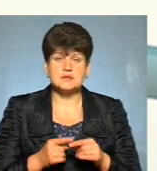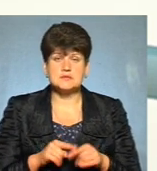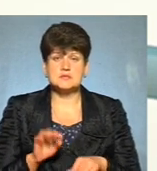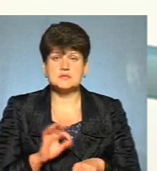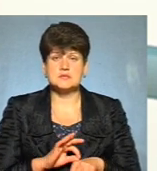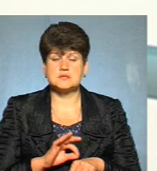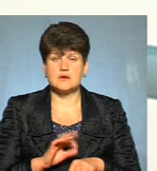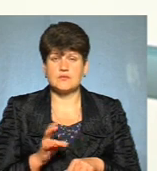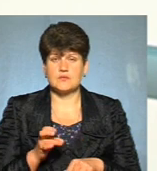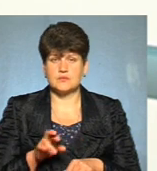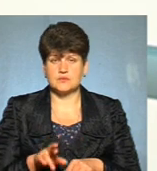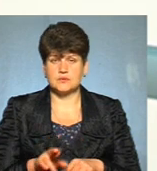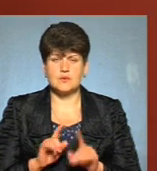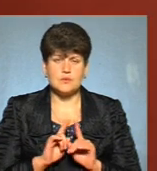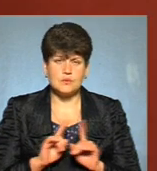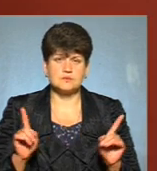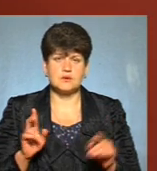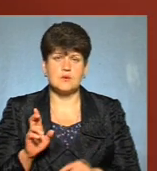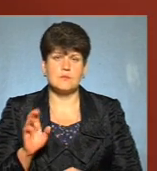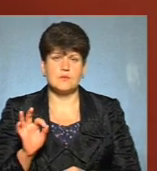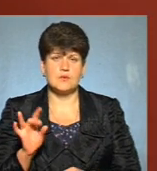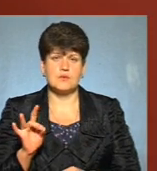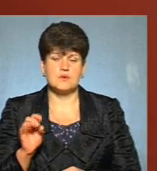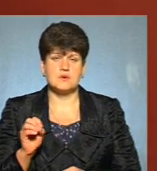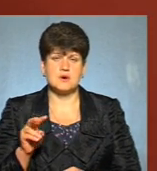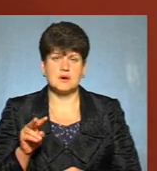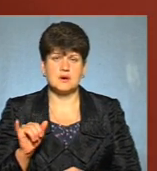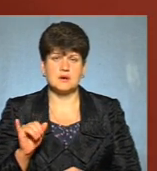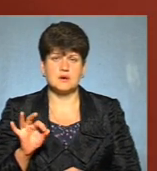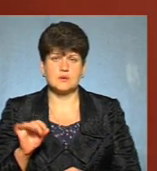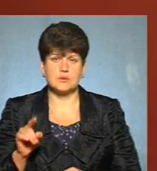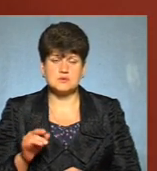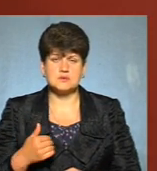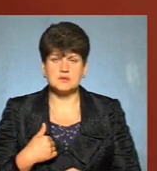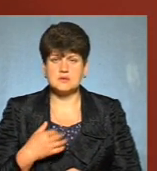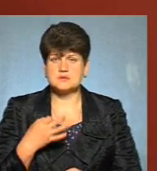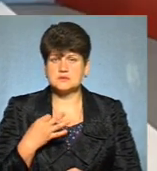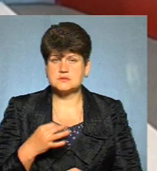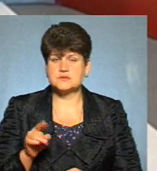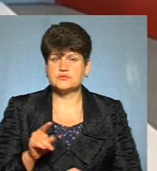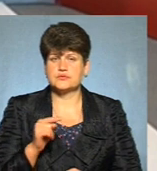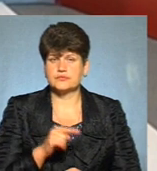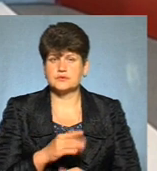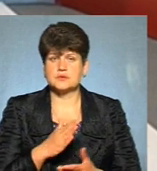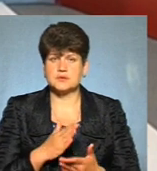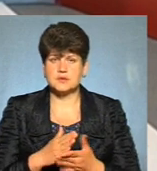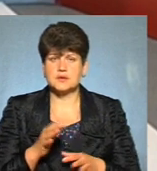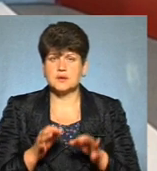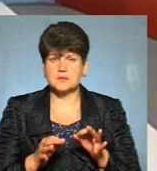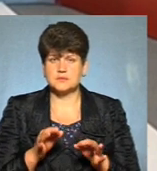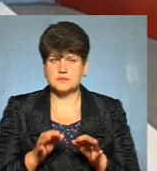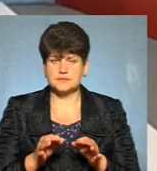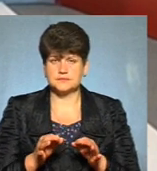захворювання, особливо бореліози, ну, по-перше, я сказав, що вони є природньо